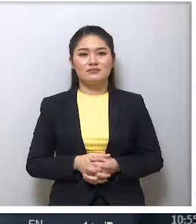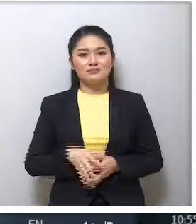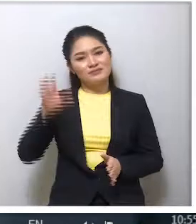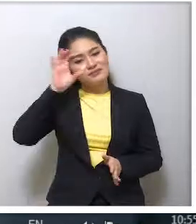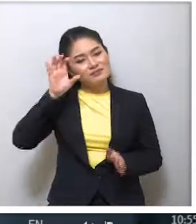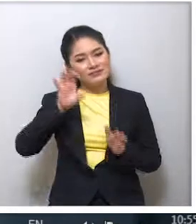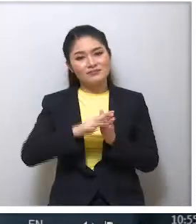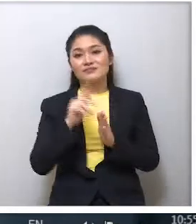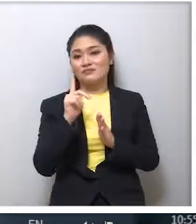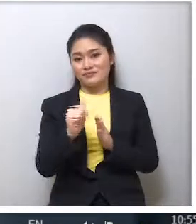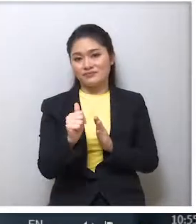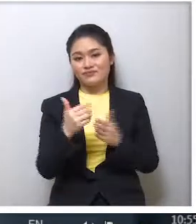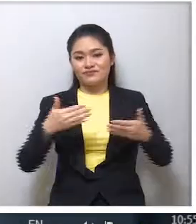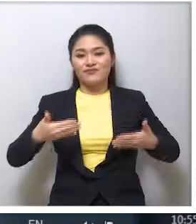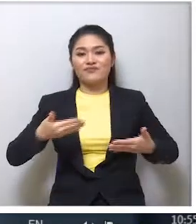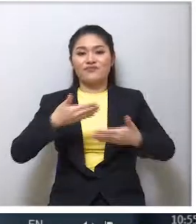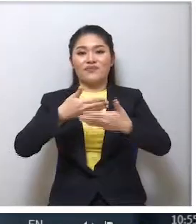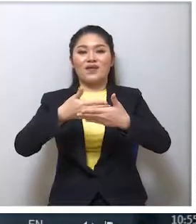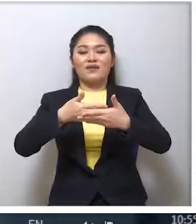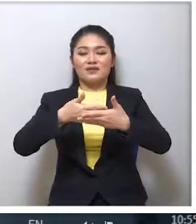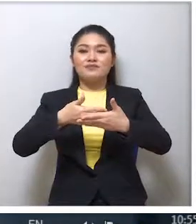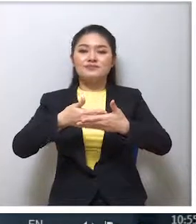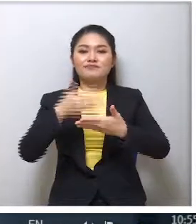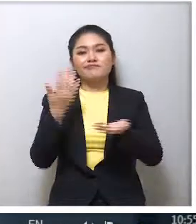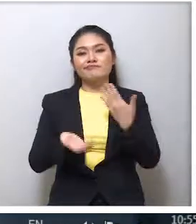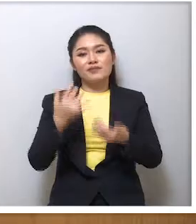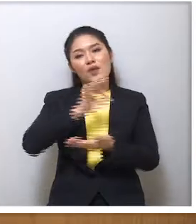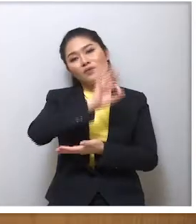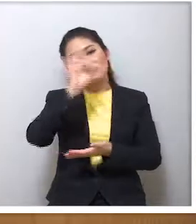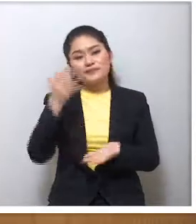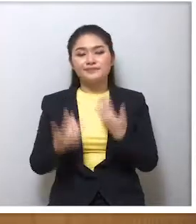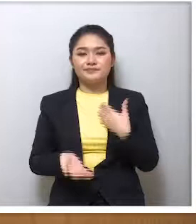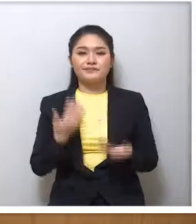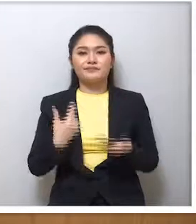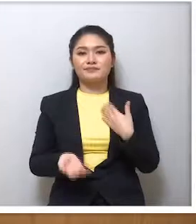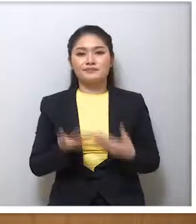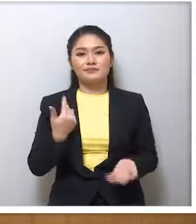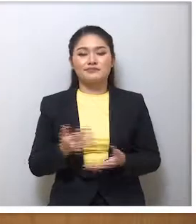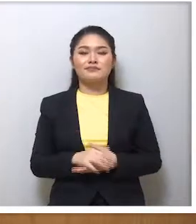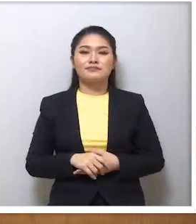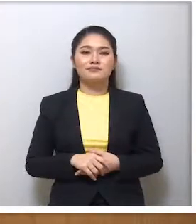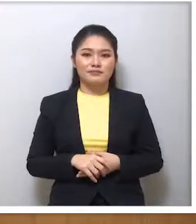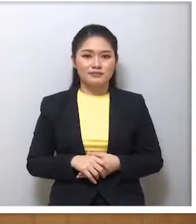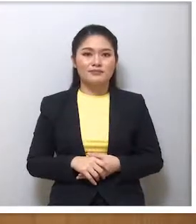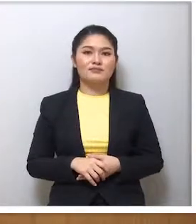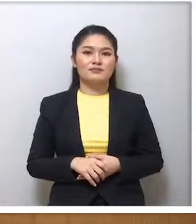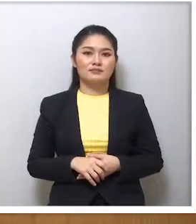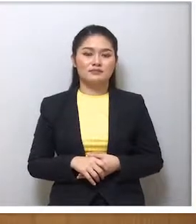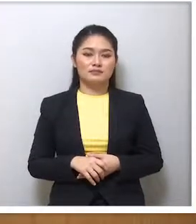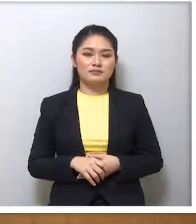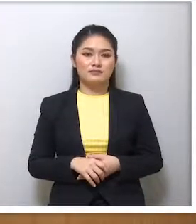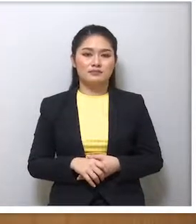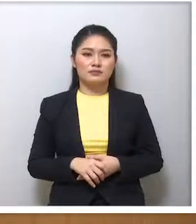าพโปร่งใสไปซ้อนกับฉากอาจจะเป็นฉากท้องฟ้าฉากอะไรก็ได้นะครับ